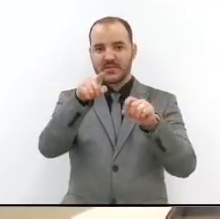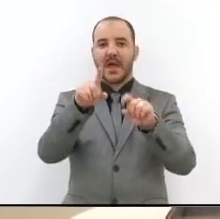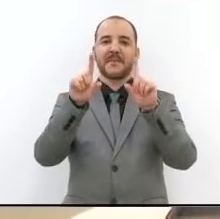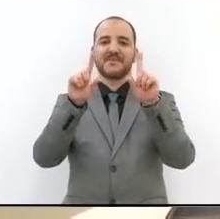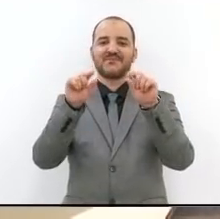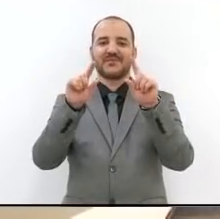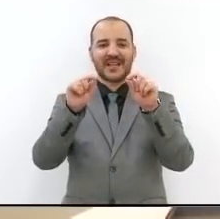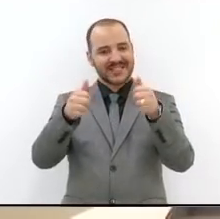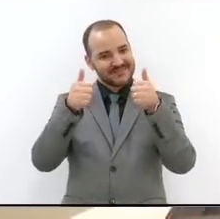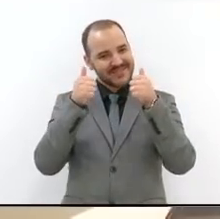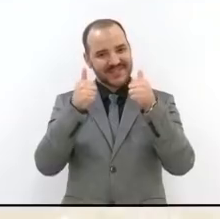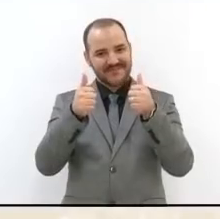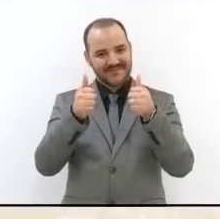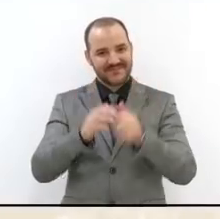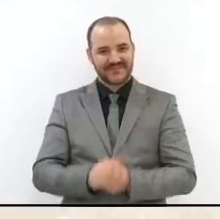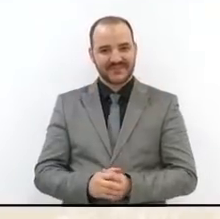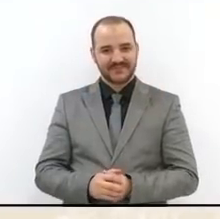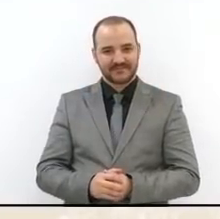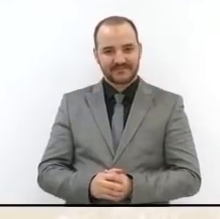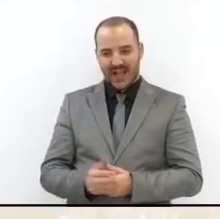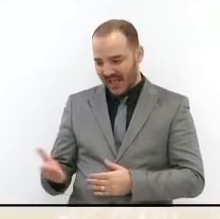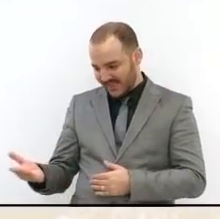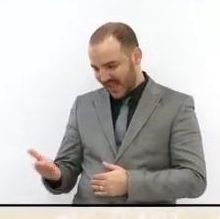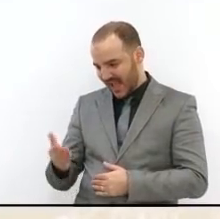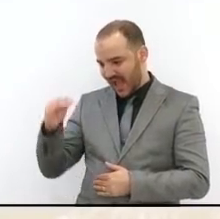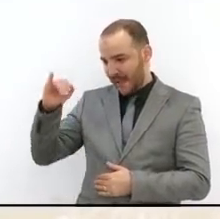رائعون حقاً. تفضل يا حمد.